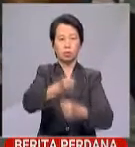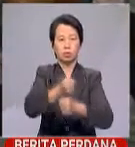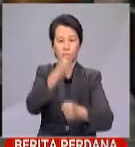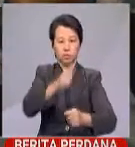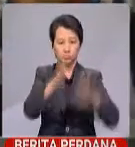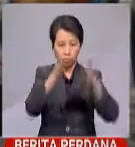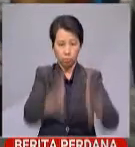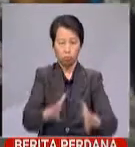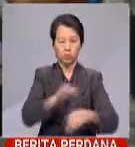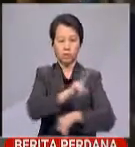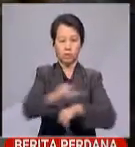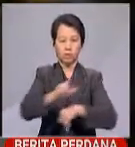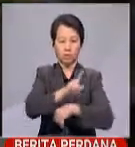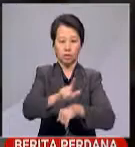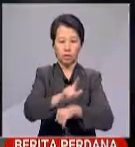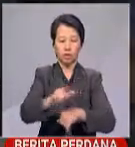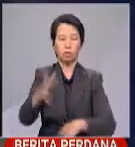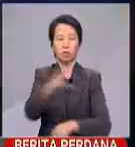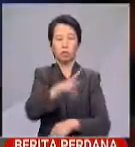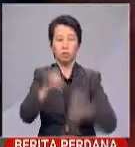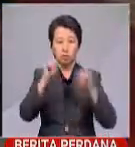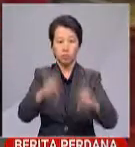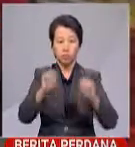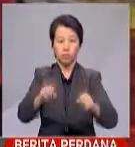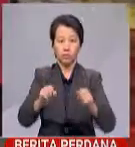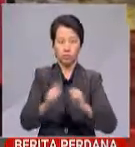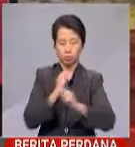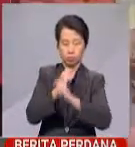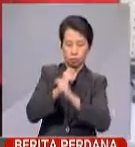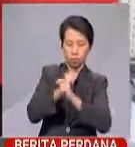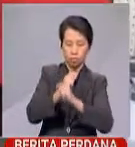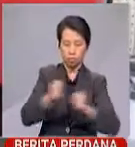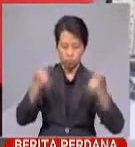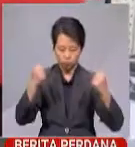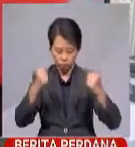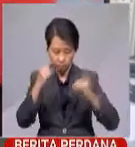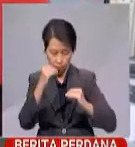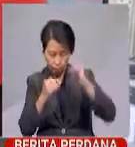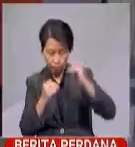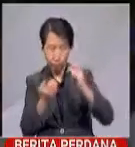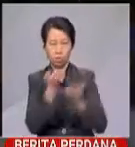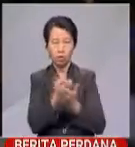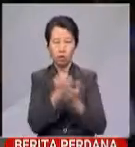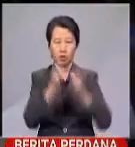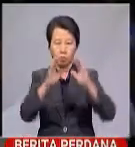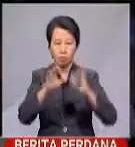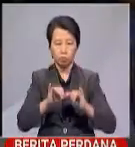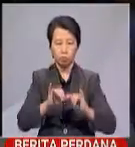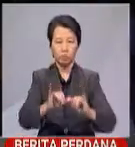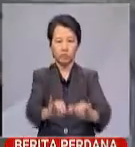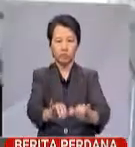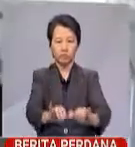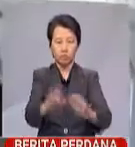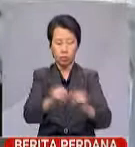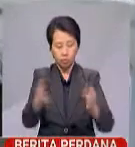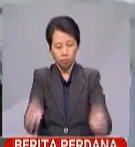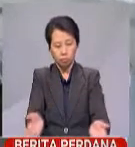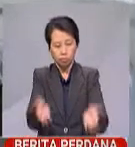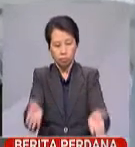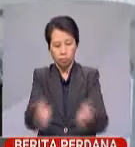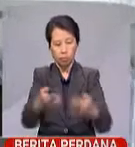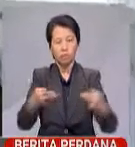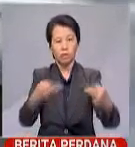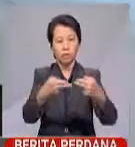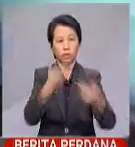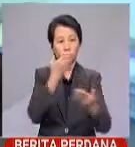kepada warga tempatan. Ia sekaligus mampu mempertahan dan menstabilkan ekonomi Labuan secara berterusan yang didorong ke saling